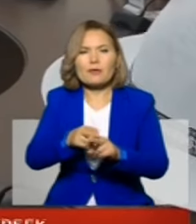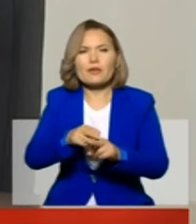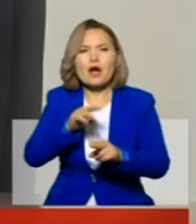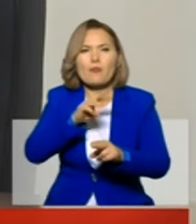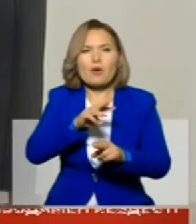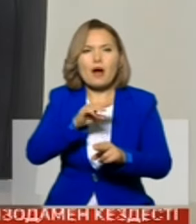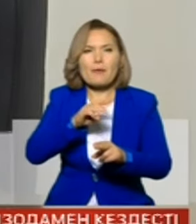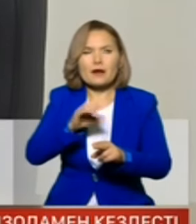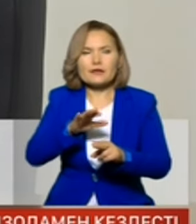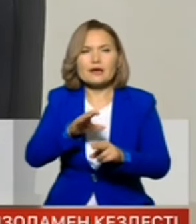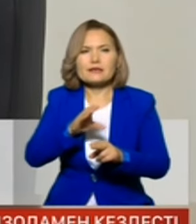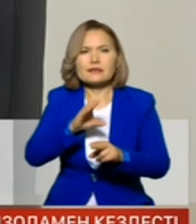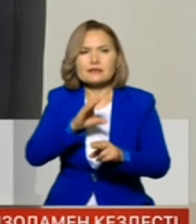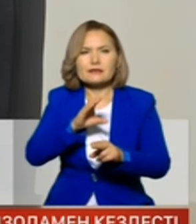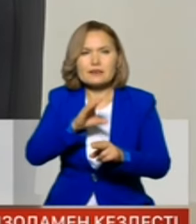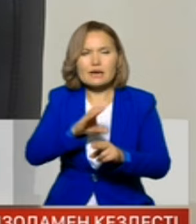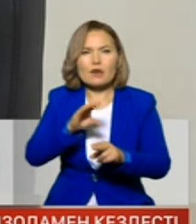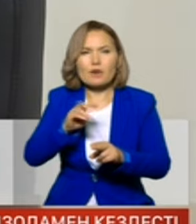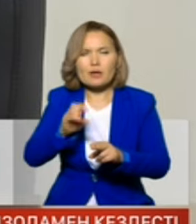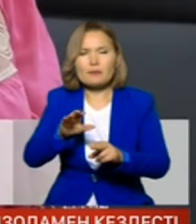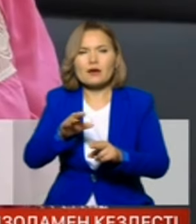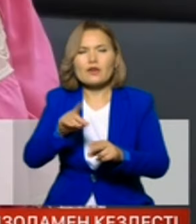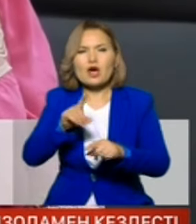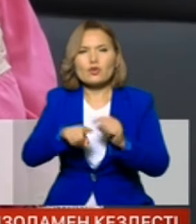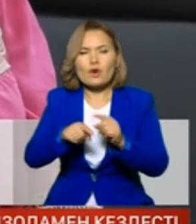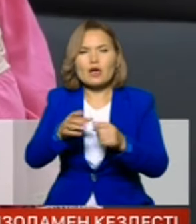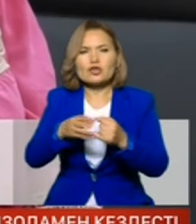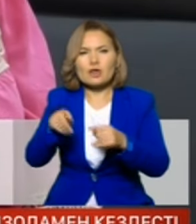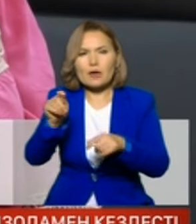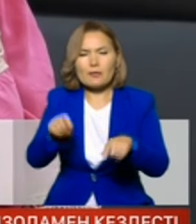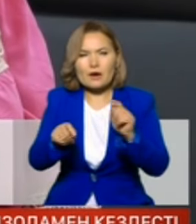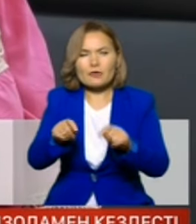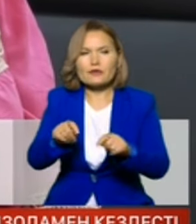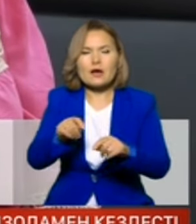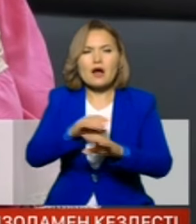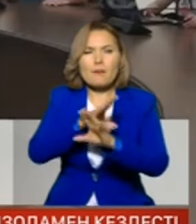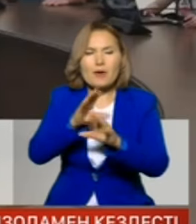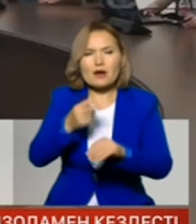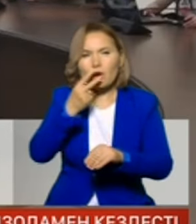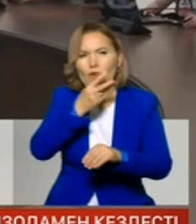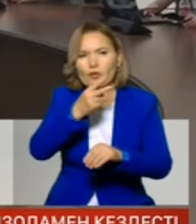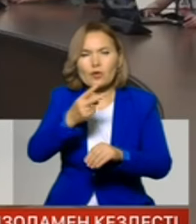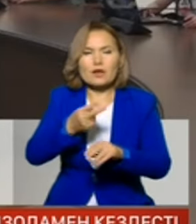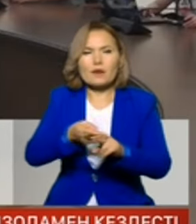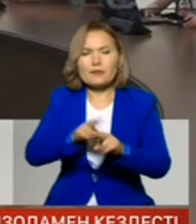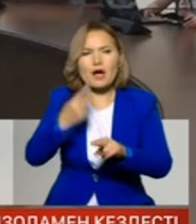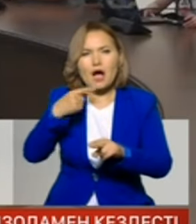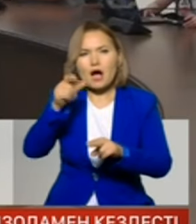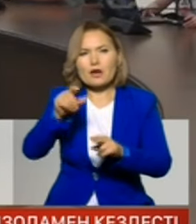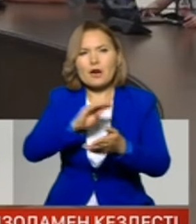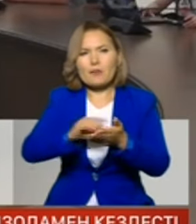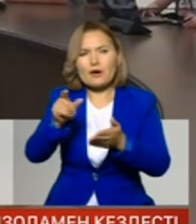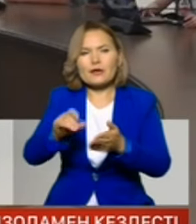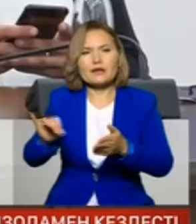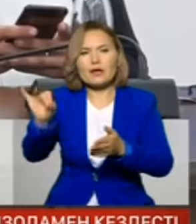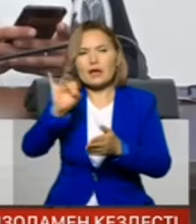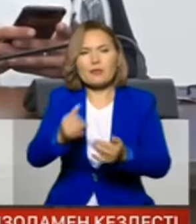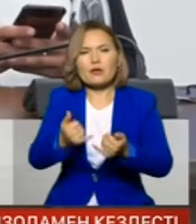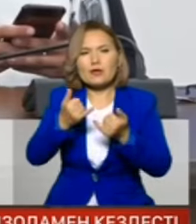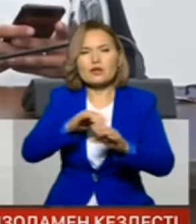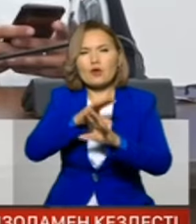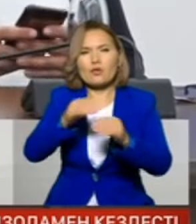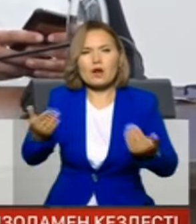Мұқағали Мақатаев пен Сайын Мұратбековтің туған жерлеріне барып, балалық шағы өткен жерлермен танысты. Ақын жазушылар тарихи тұлғалардың